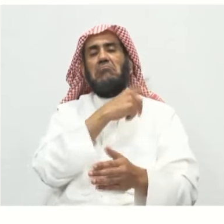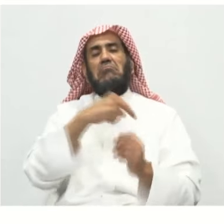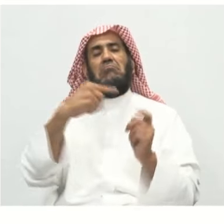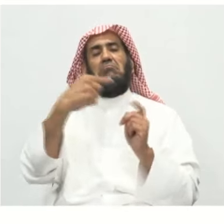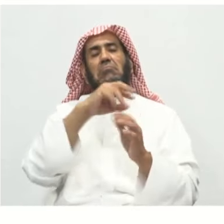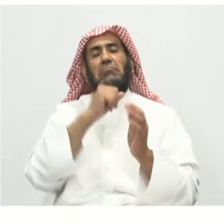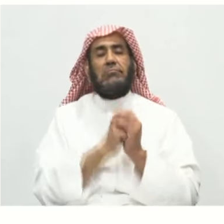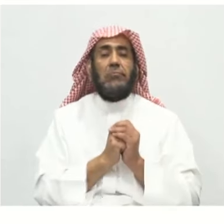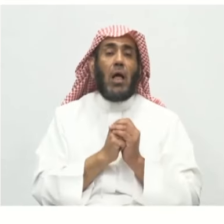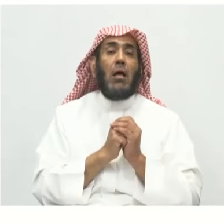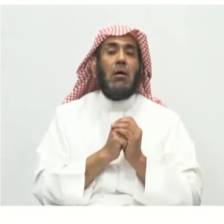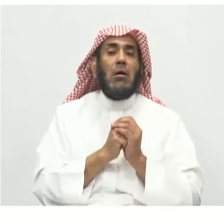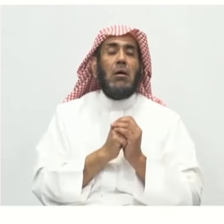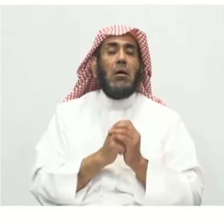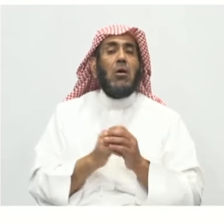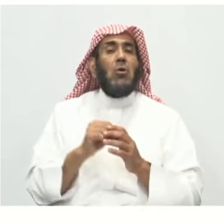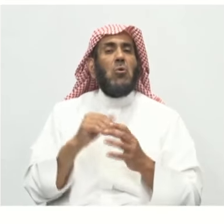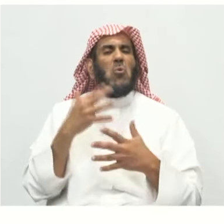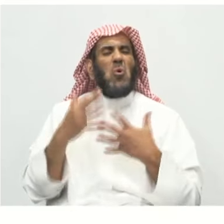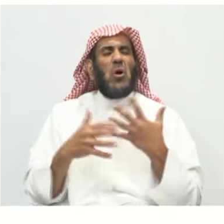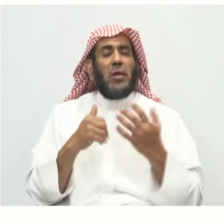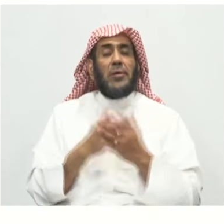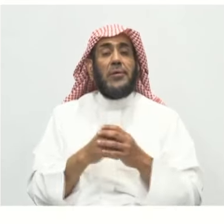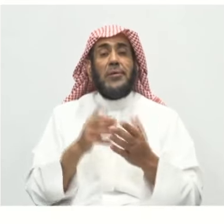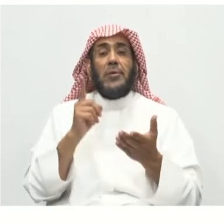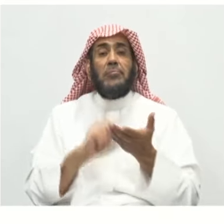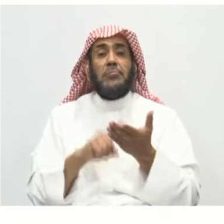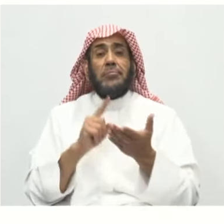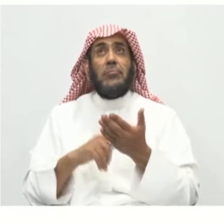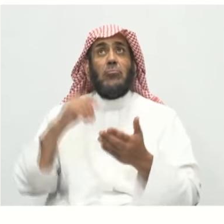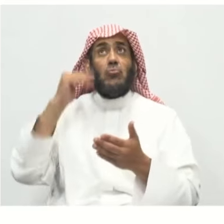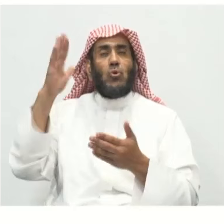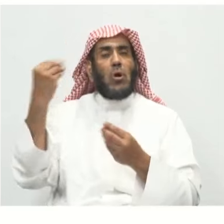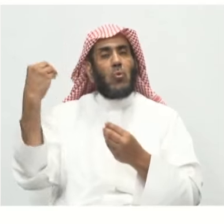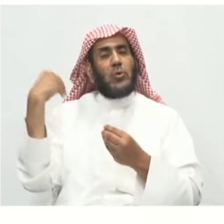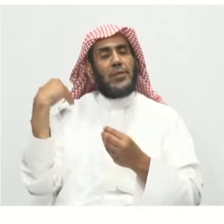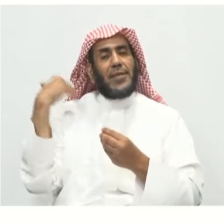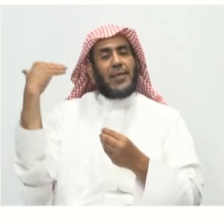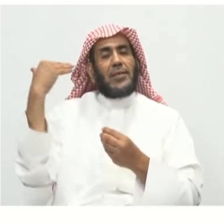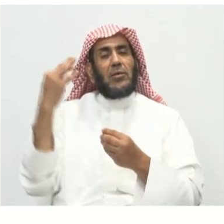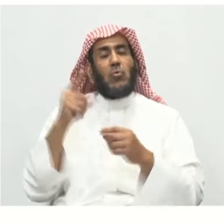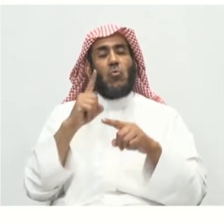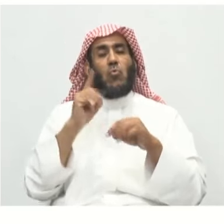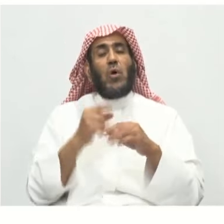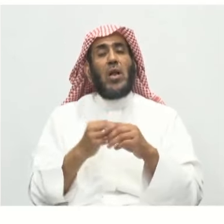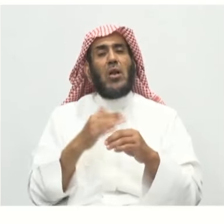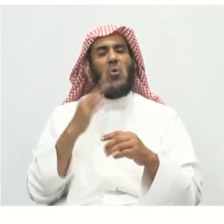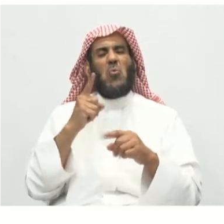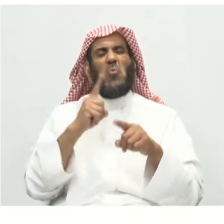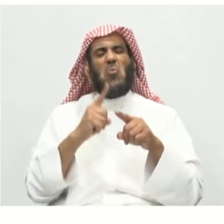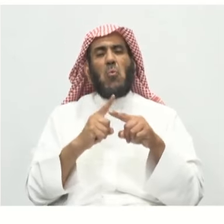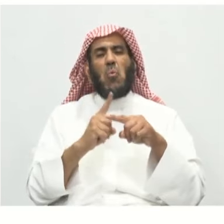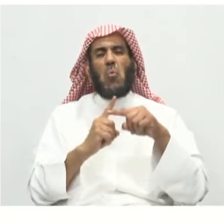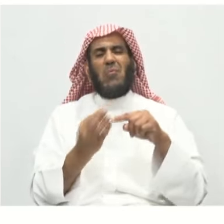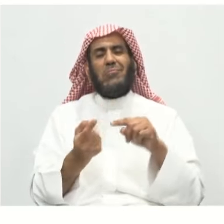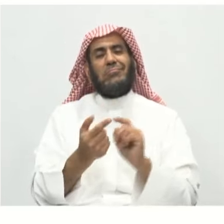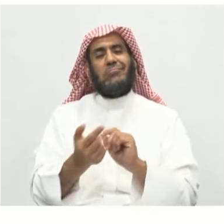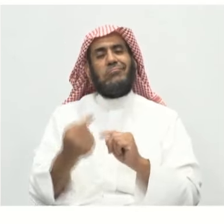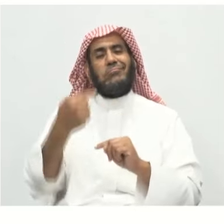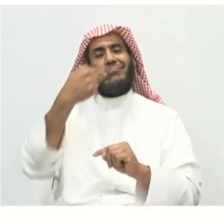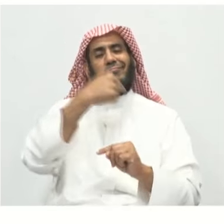جميل اذا يؤثر شكر النعمه وكفر انه الشكر يكون للانسان والكفر يكون عليه والله سبحانه وتعالى